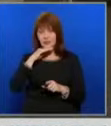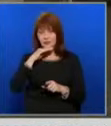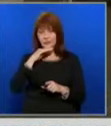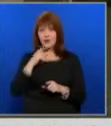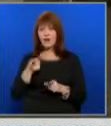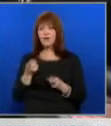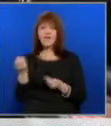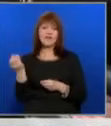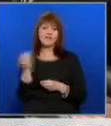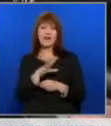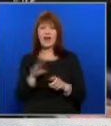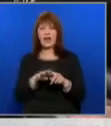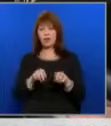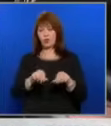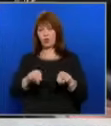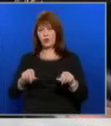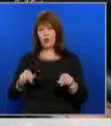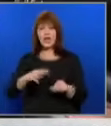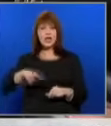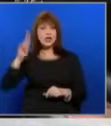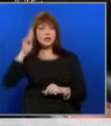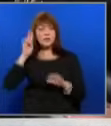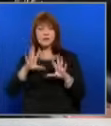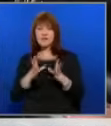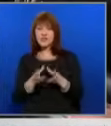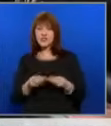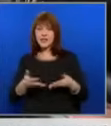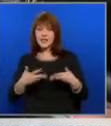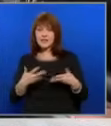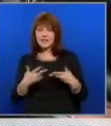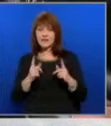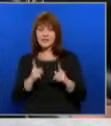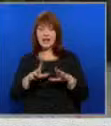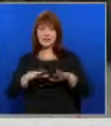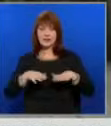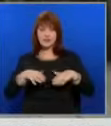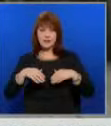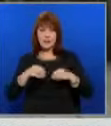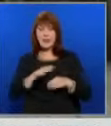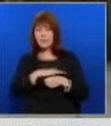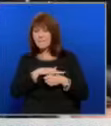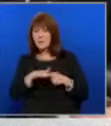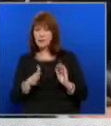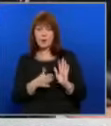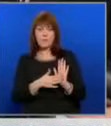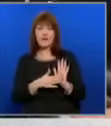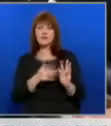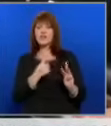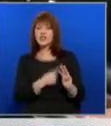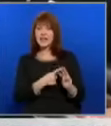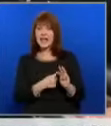е подхвърляне на трохи. Изпълнили сме всички изисквания. Трябва да бъдем приети пълноправно в Шенген. Ние